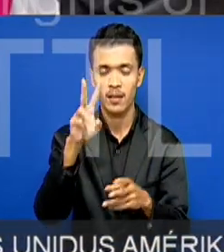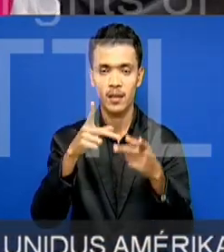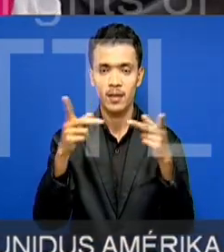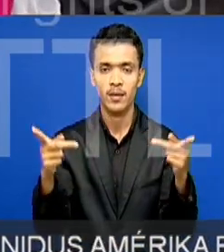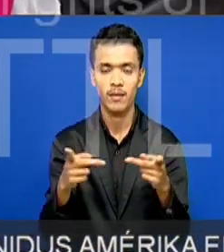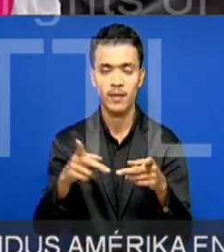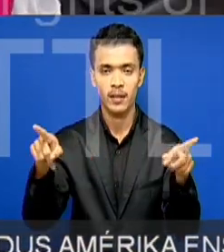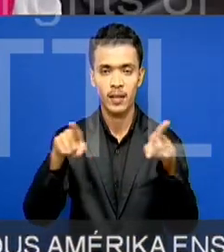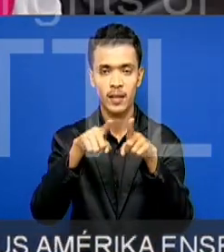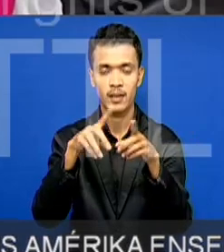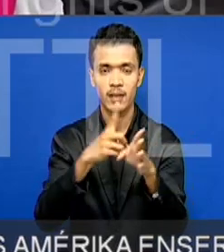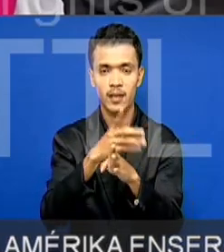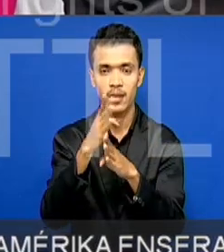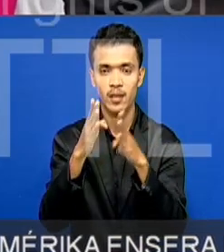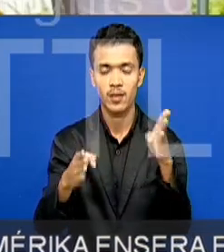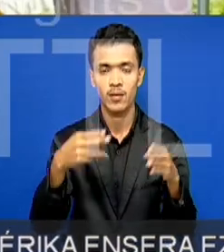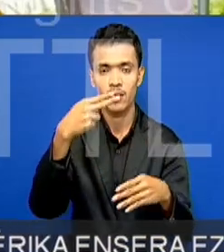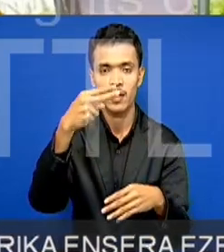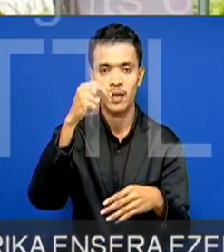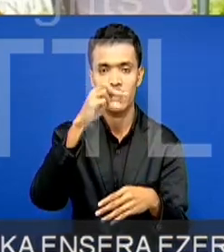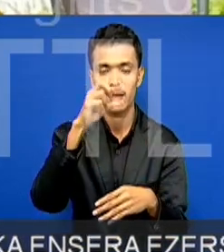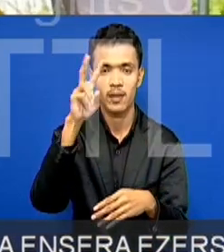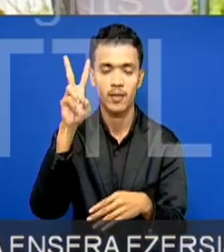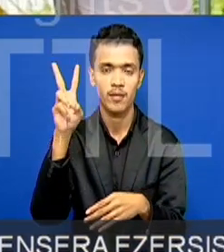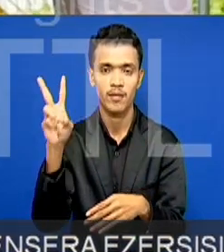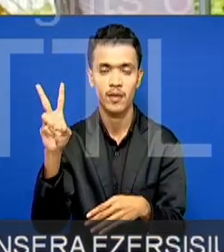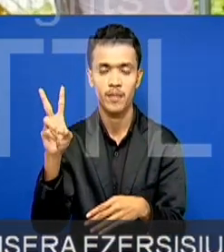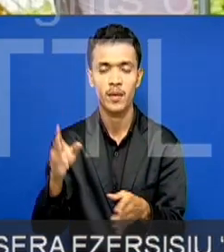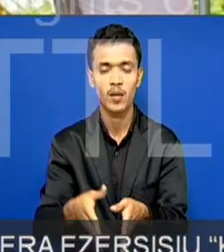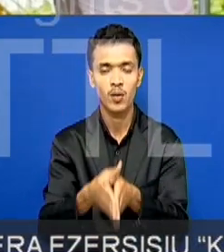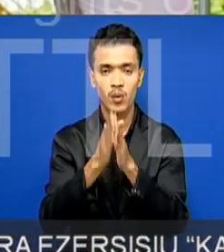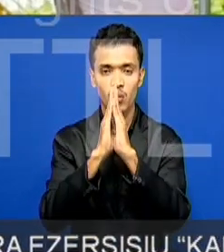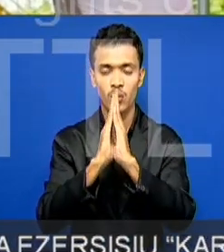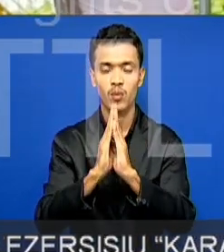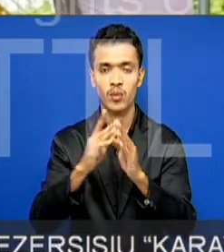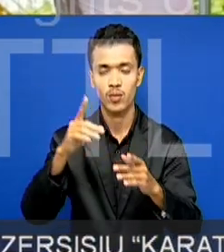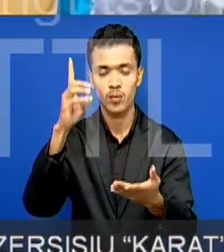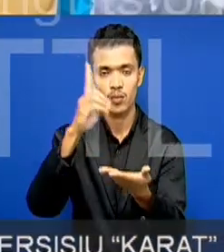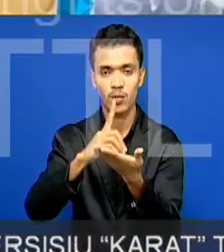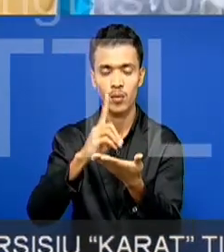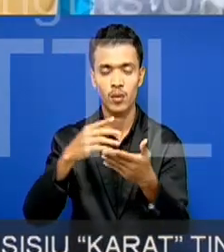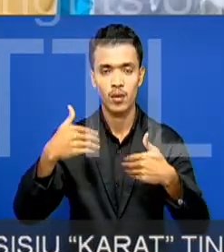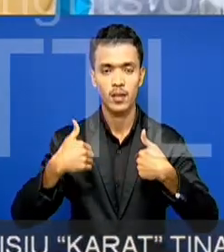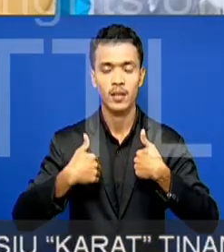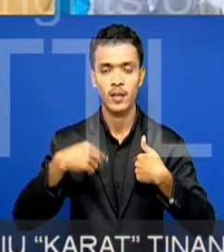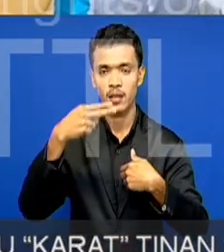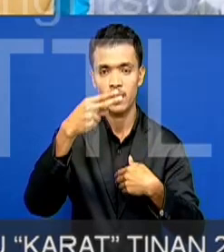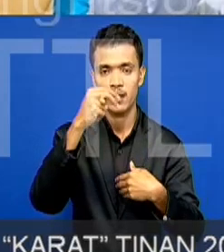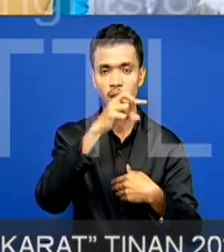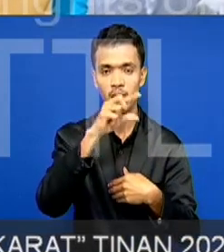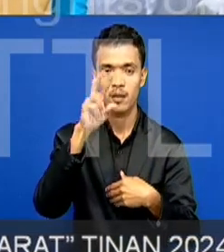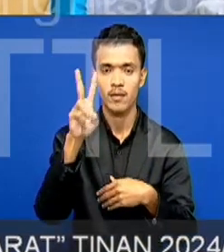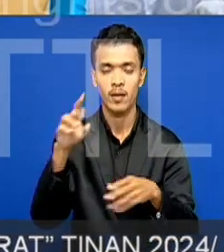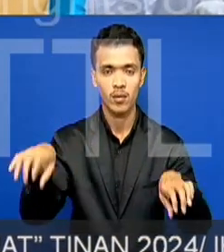diretora hospital nacional Guido Valadares Cecília Barros Mendonça husumos ba Pesoál Saúde e HNGV atu serviço